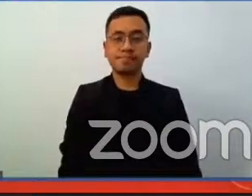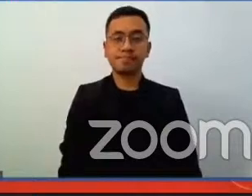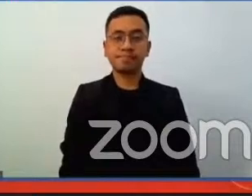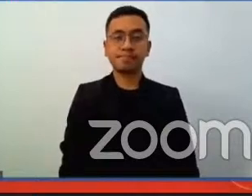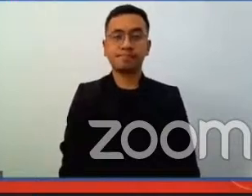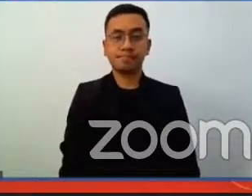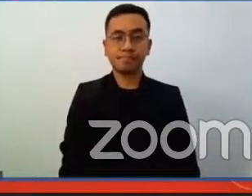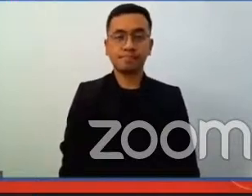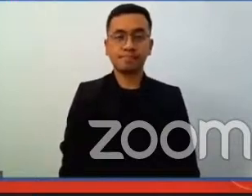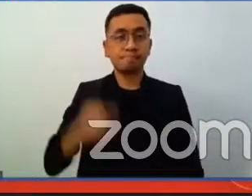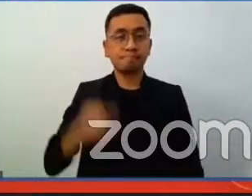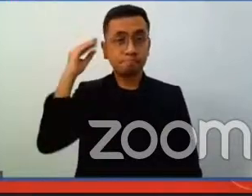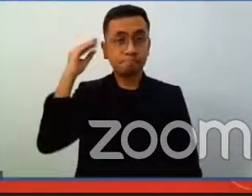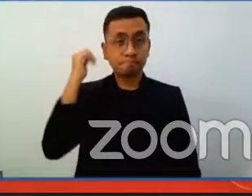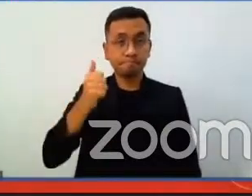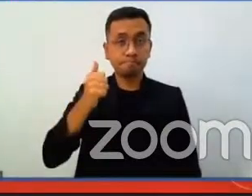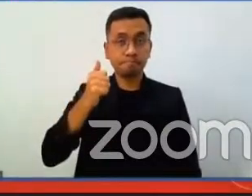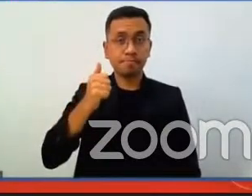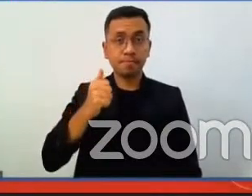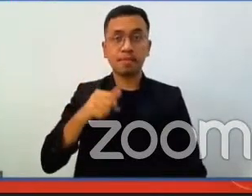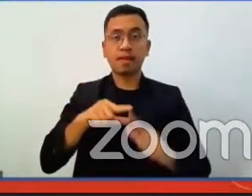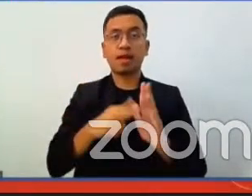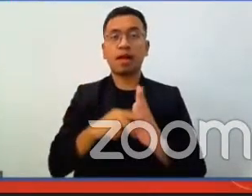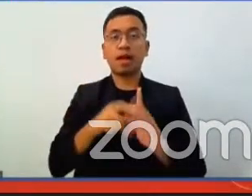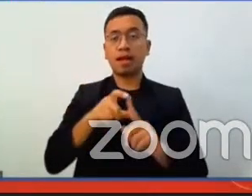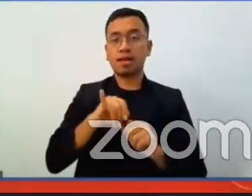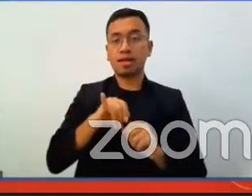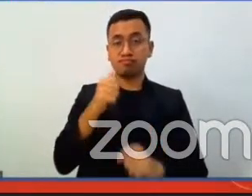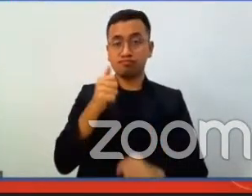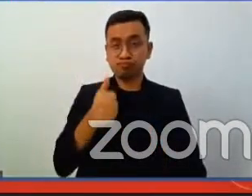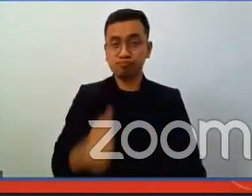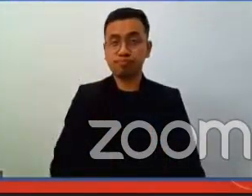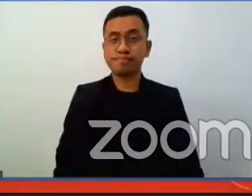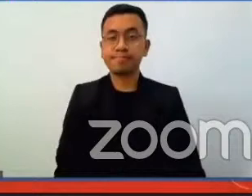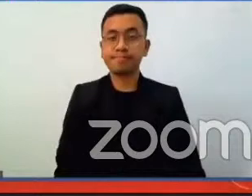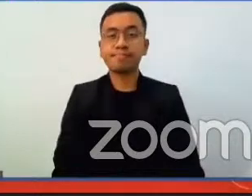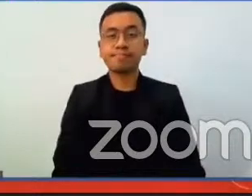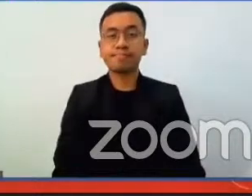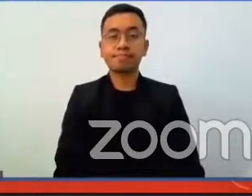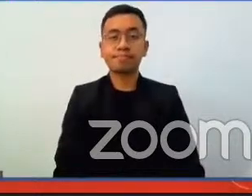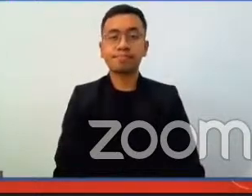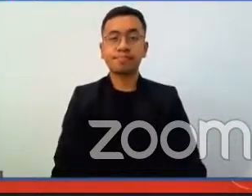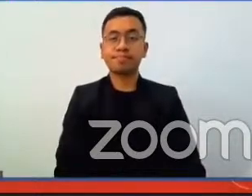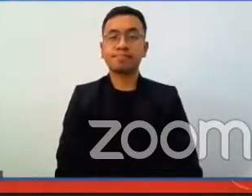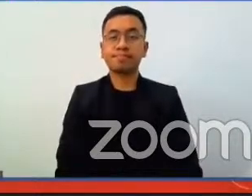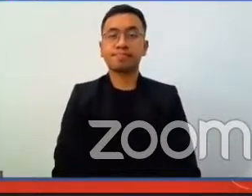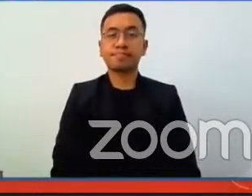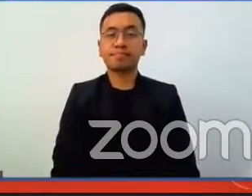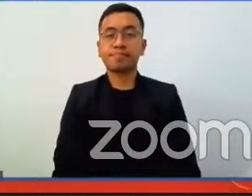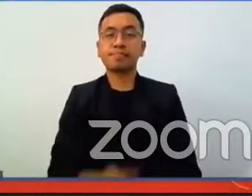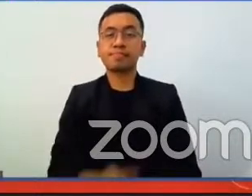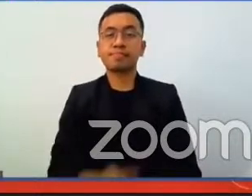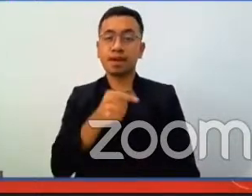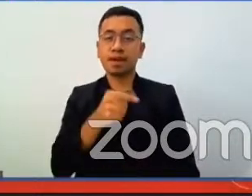Terdengar ya Pak, untuk Pak Andi ini. Ada Pak Andi? Ya. Siap Andi. Pertanyaan pertama ini